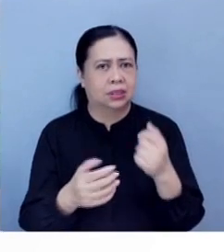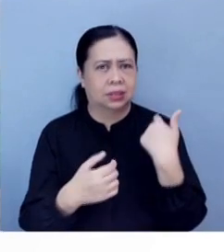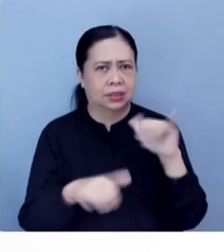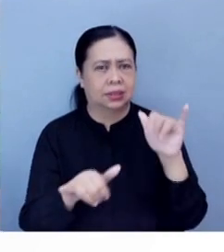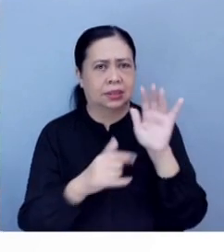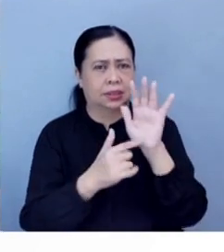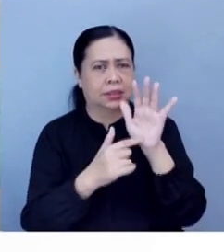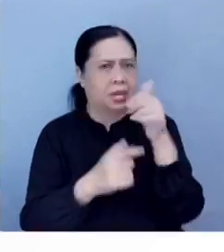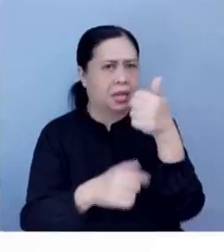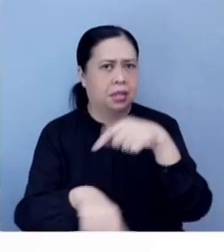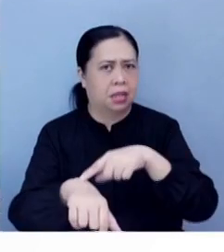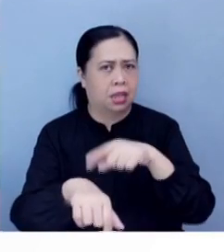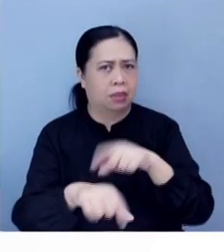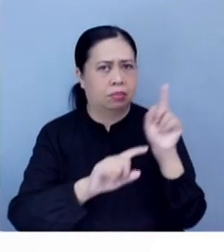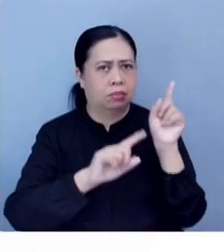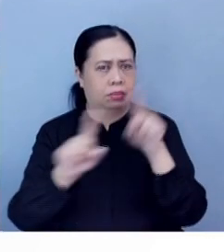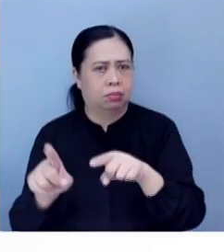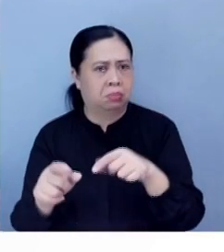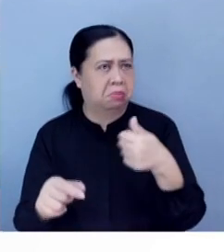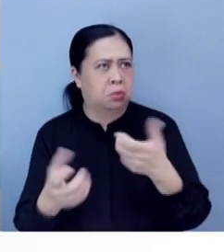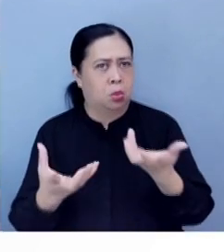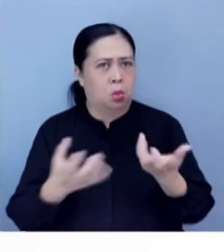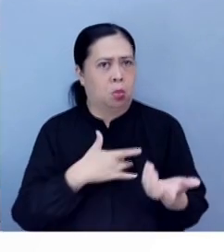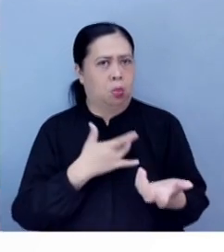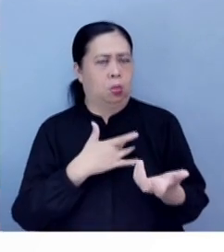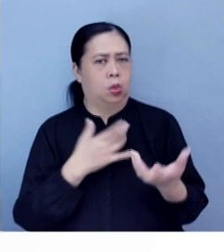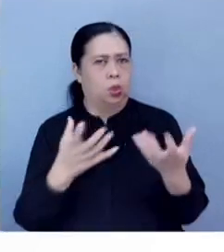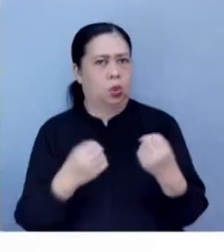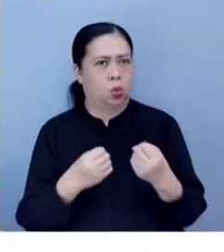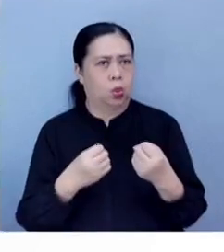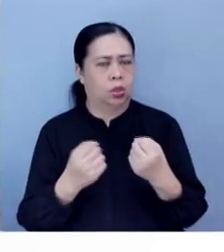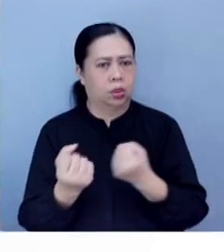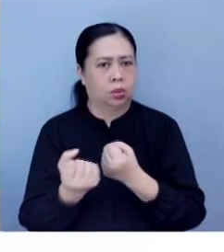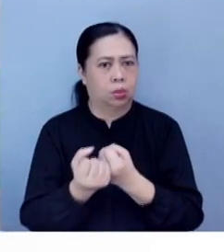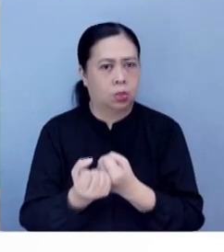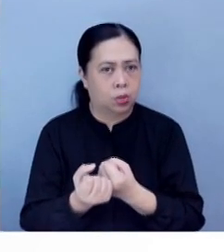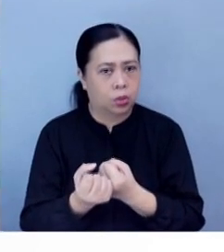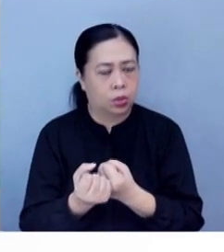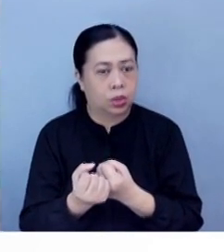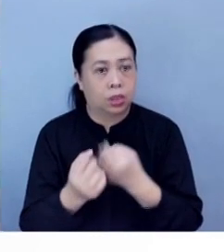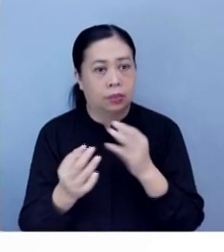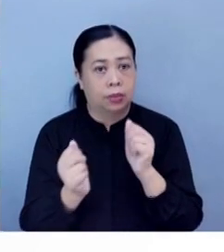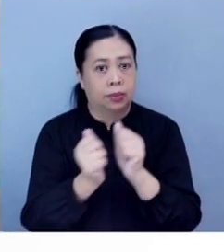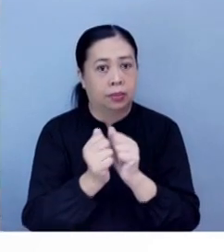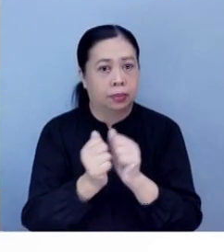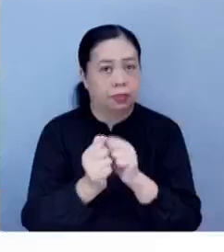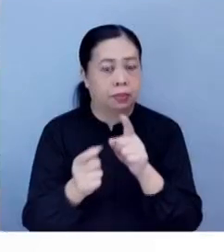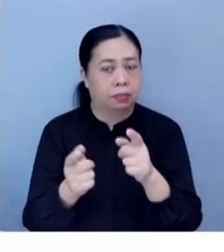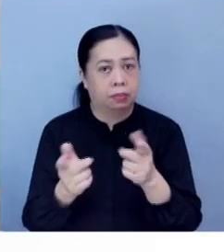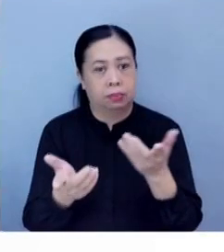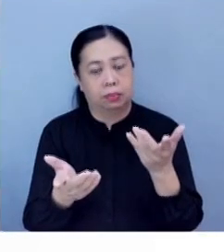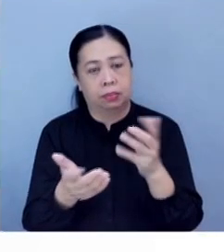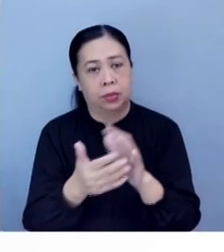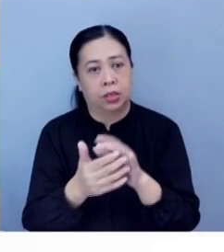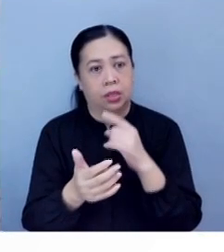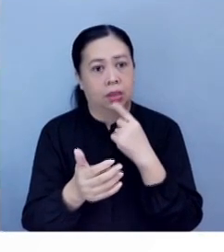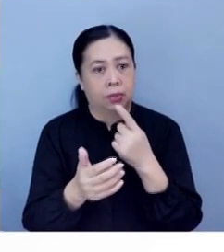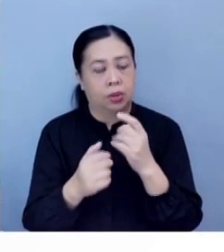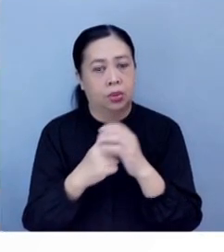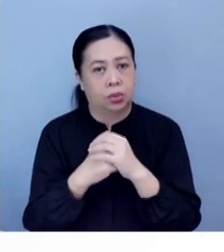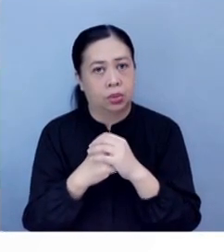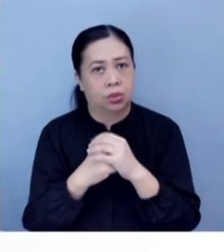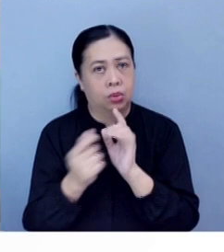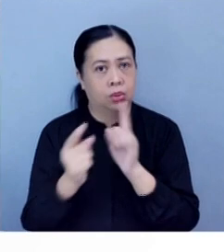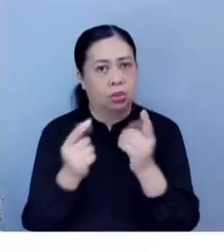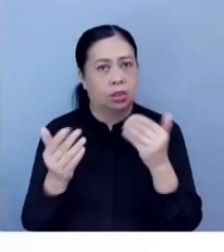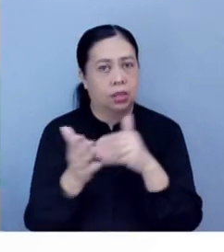kami. Anytime pwede kami mag-launch, anytime pwede po namin siyang suportahan. Kung sasamahan namin siya ng Monday, baka hindi po. Sabi ko, mag-usap ulit